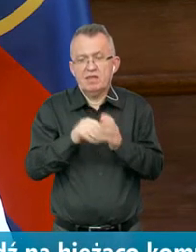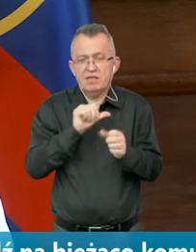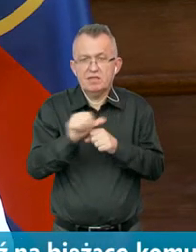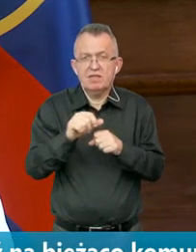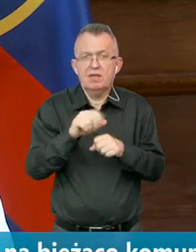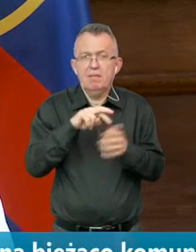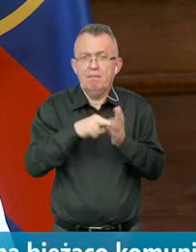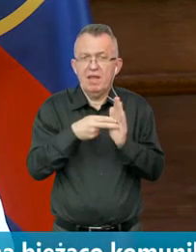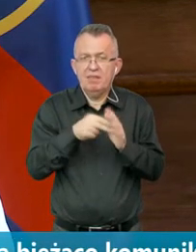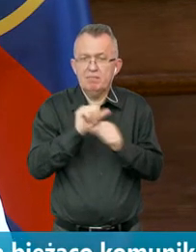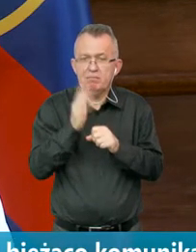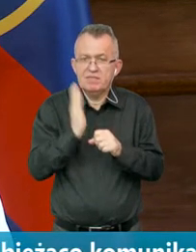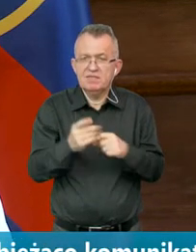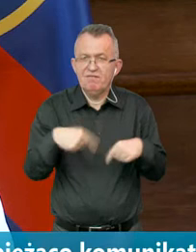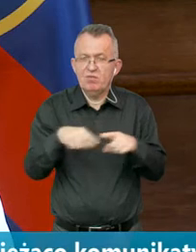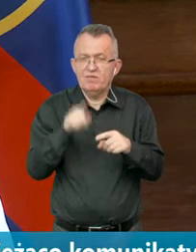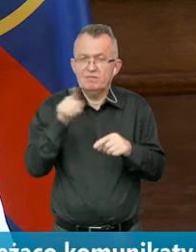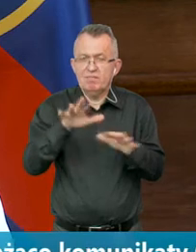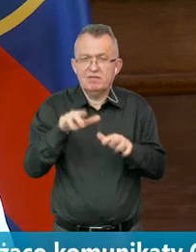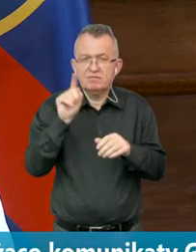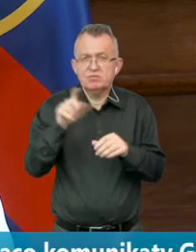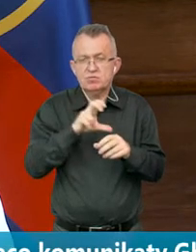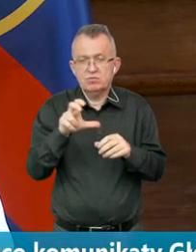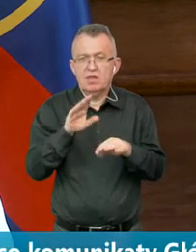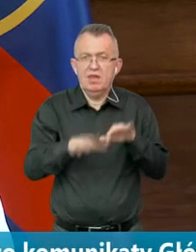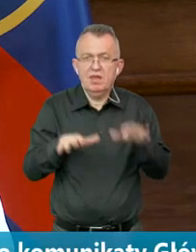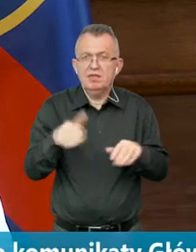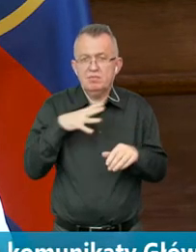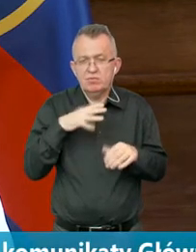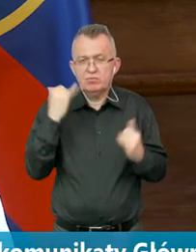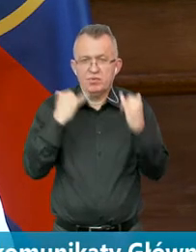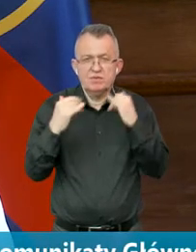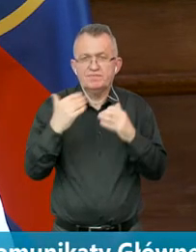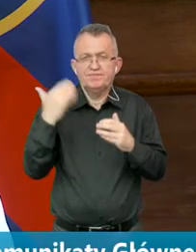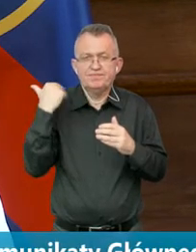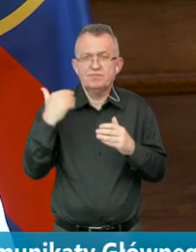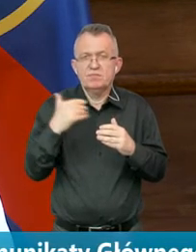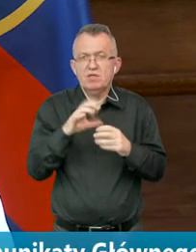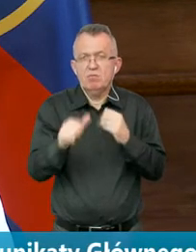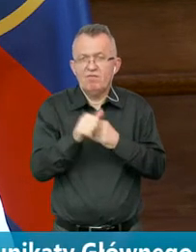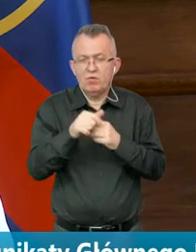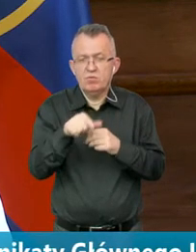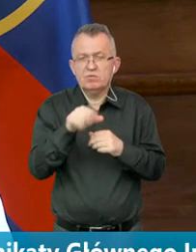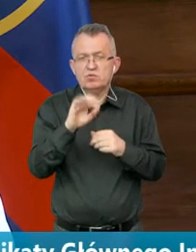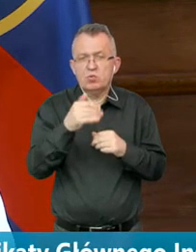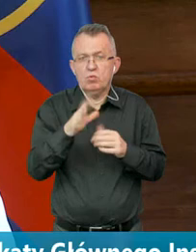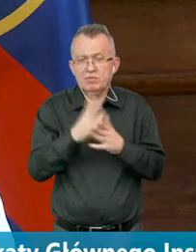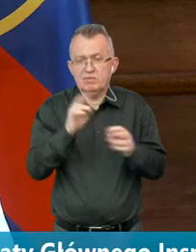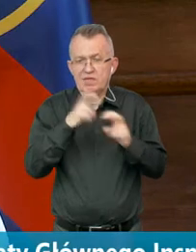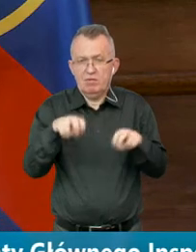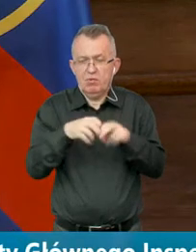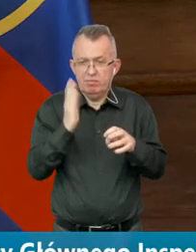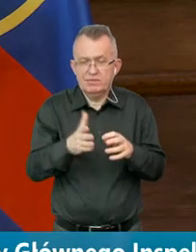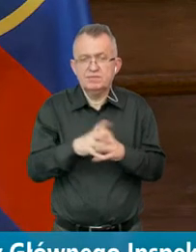a plan będzie nadal obowiązującym prawem w tym miejscu. Czy zaniedbane z powodu studium kamienice będą